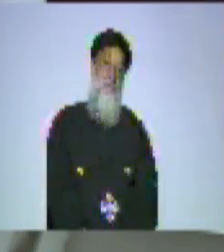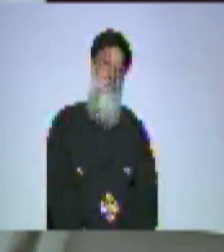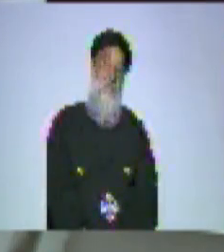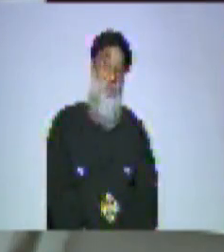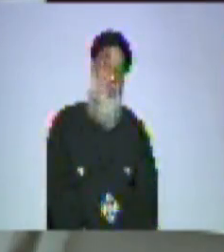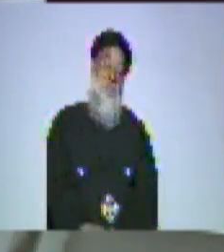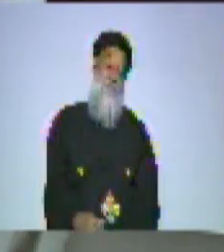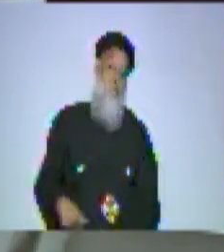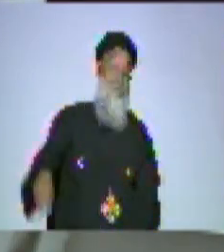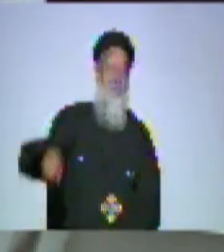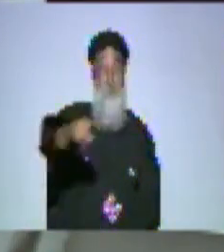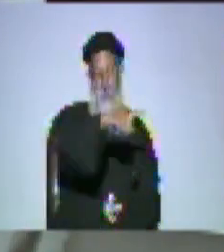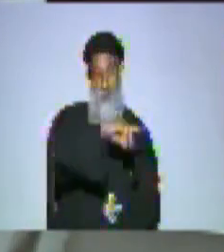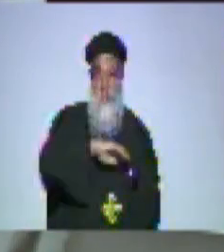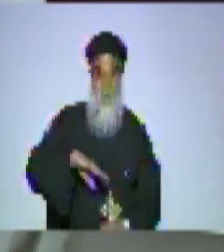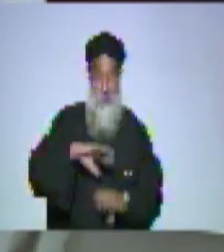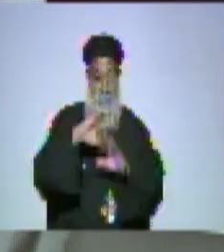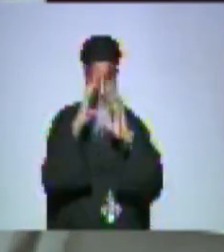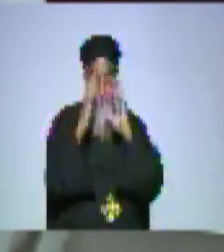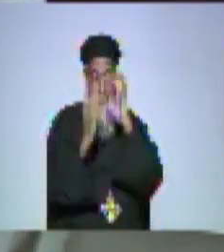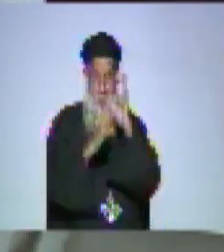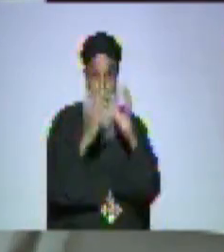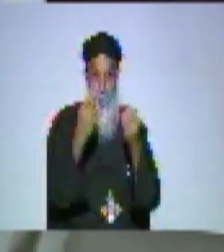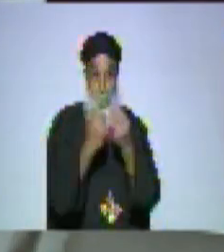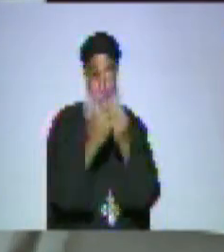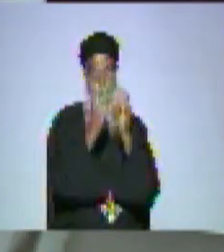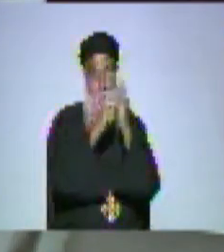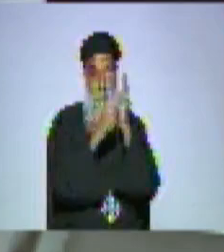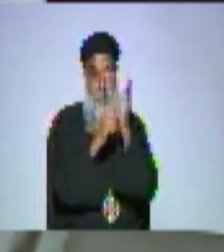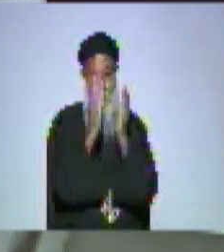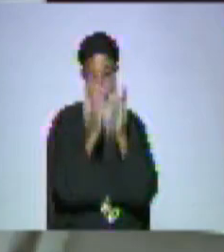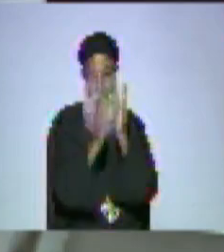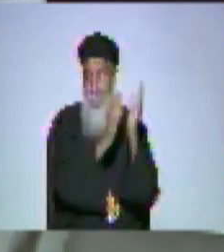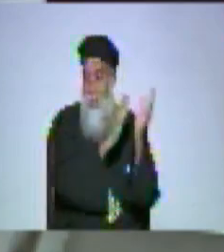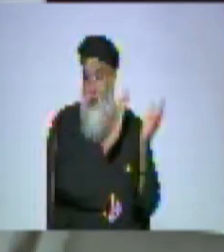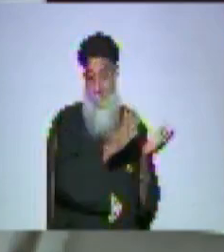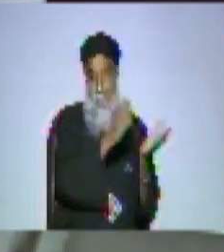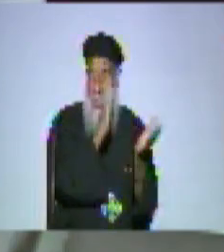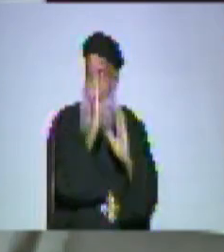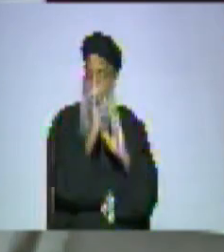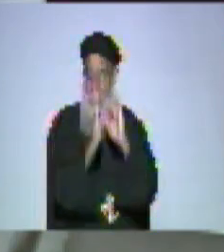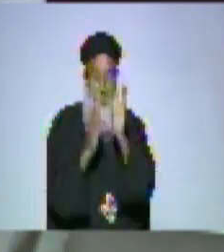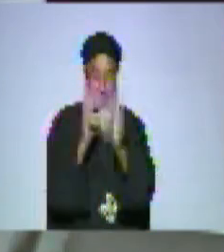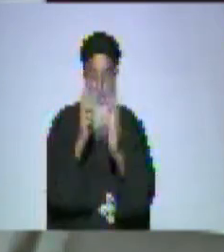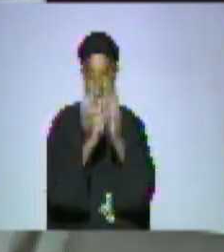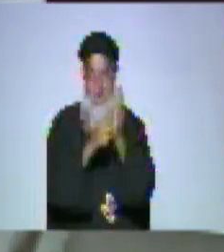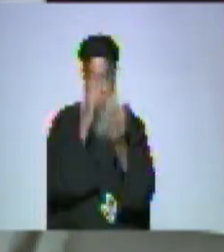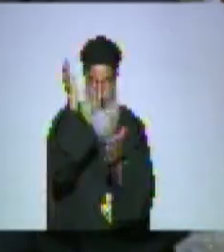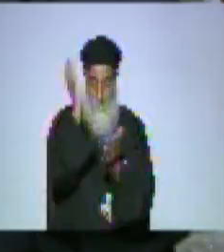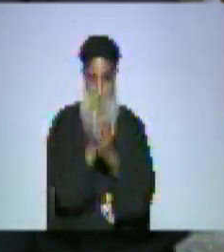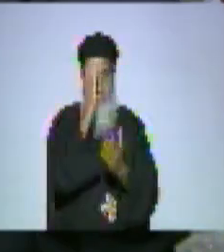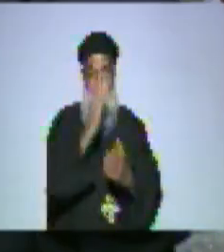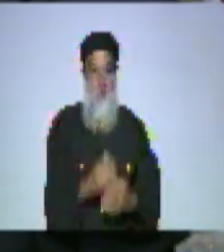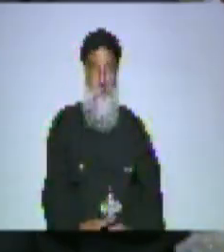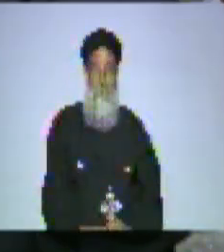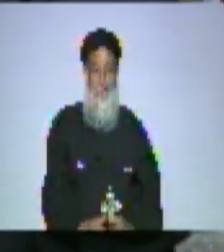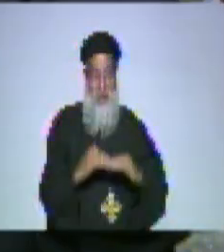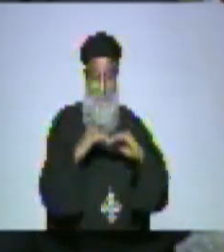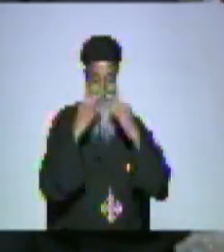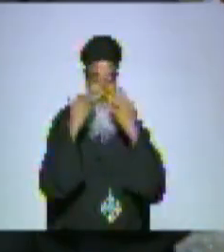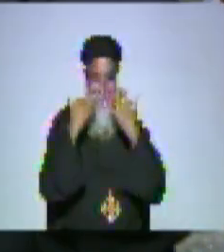فدي كلها حاجات يعني القانون بينظمها والامور ماشيه تمام بس بتعطي الفرح